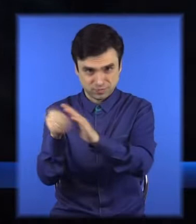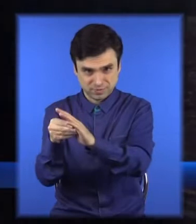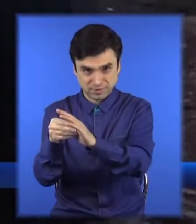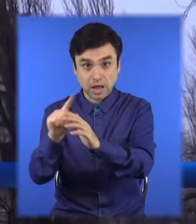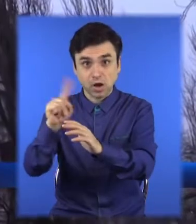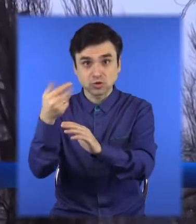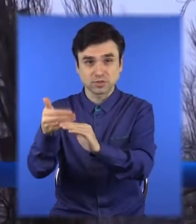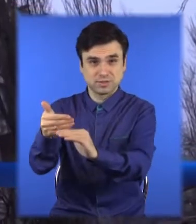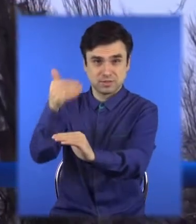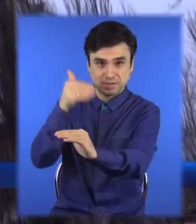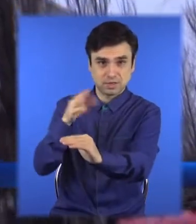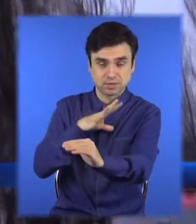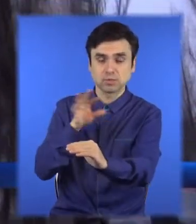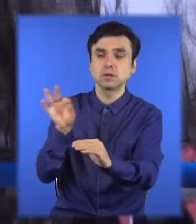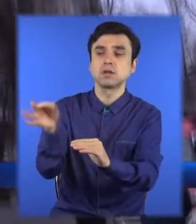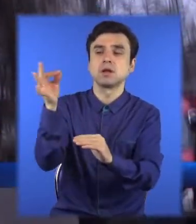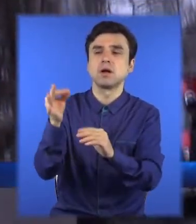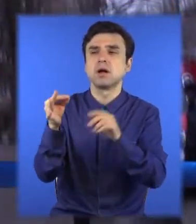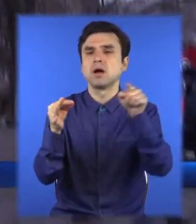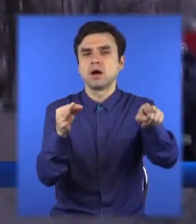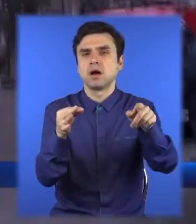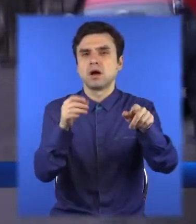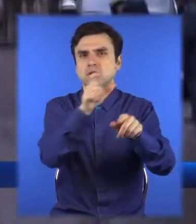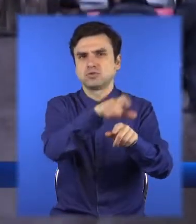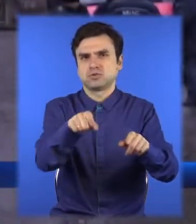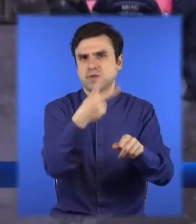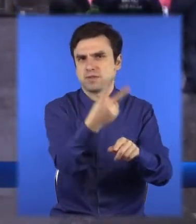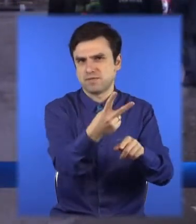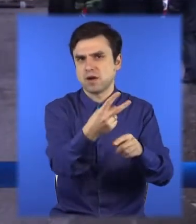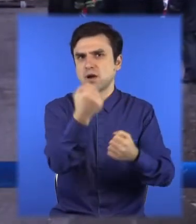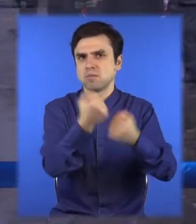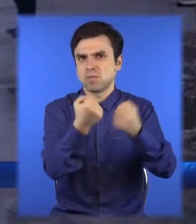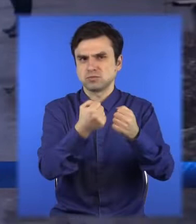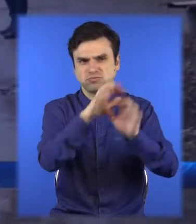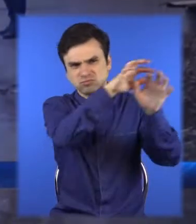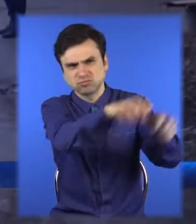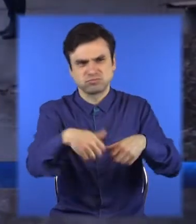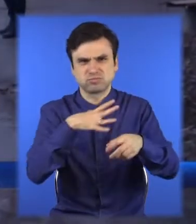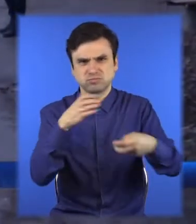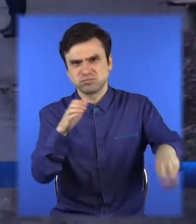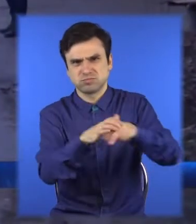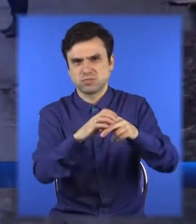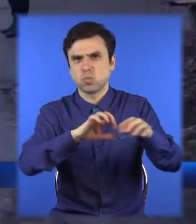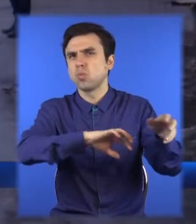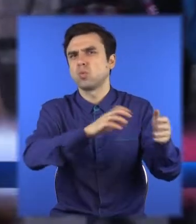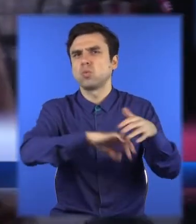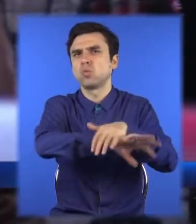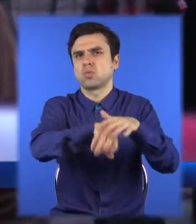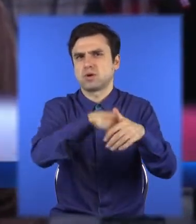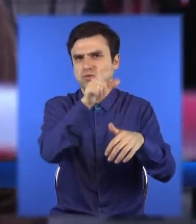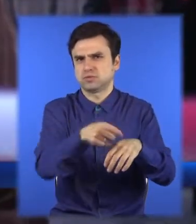горе-жартівник повідомив про викрадення двох людей на автомобілі. Що змусило його так невдало пожартувати, тепер з'ясовуватимуть